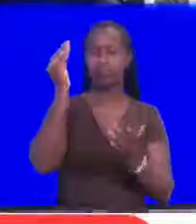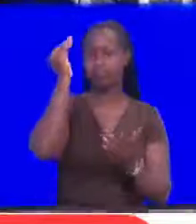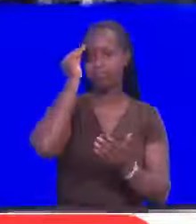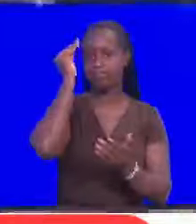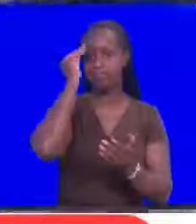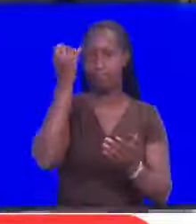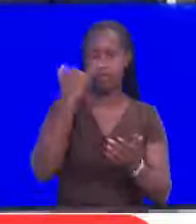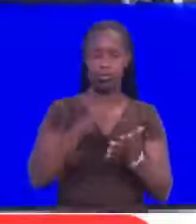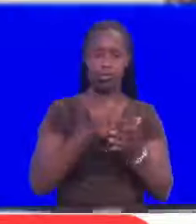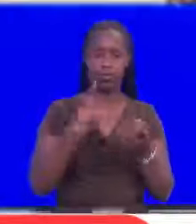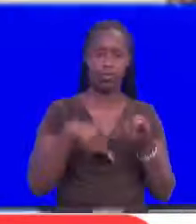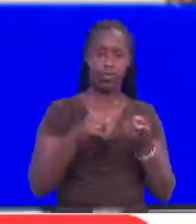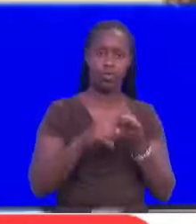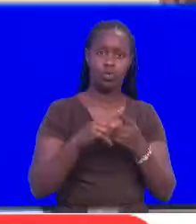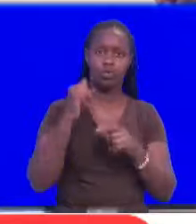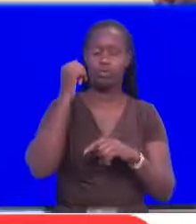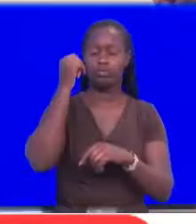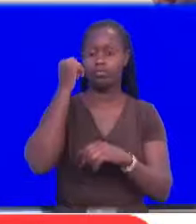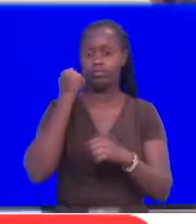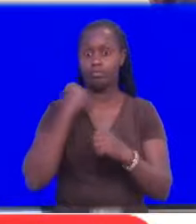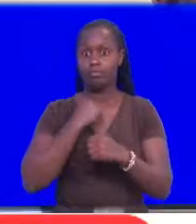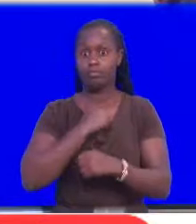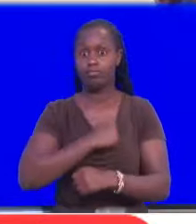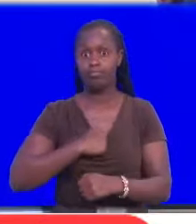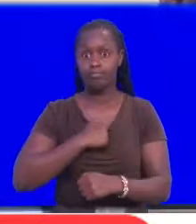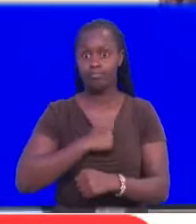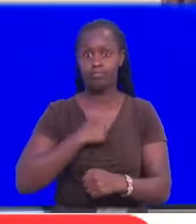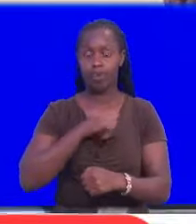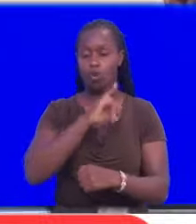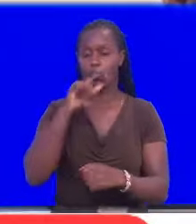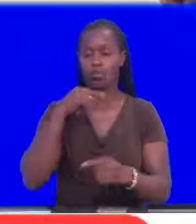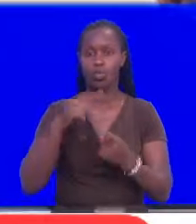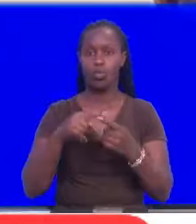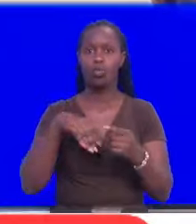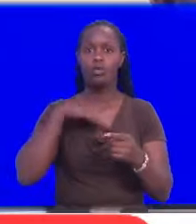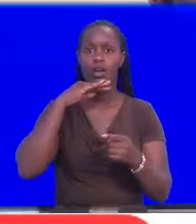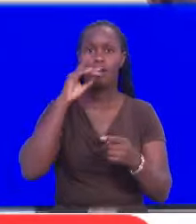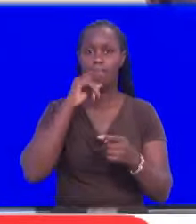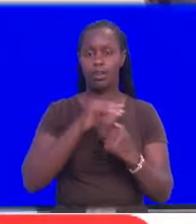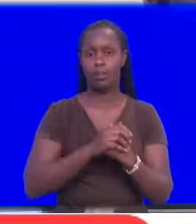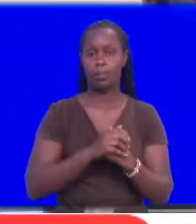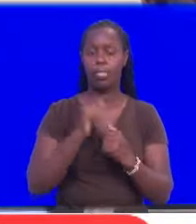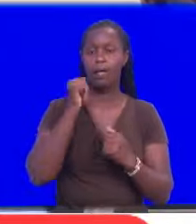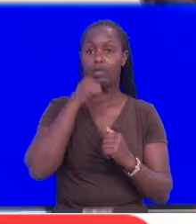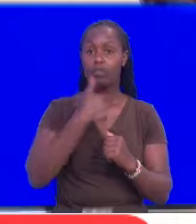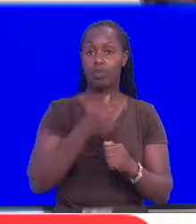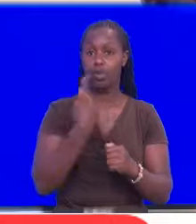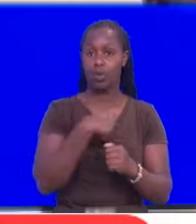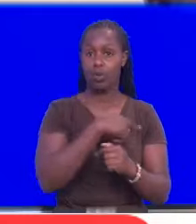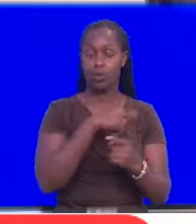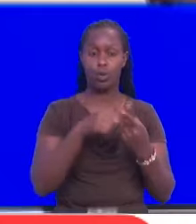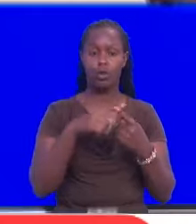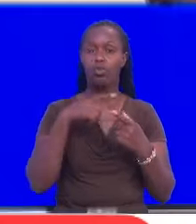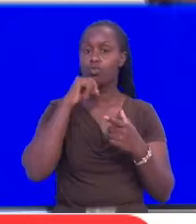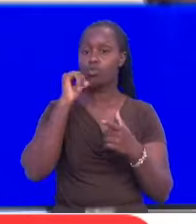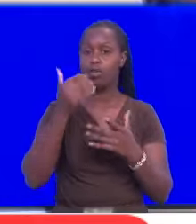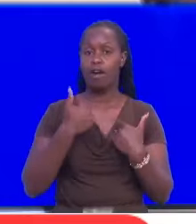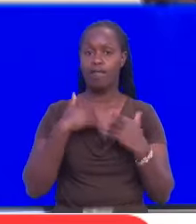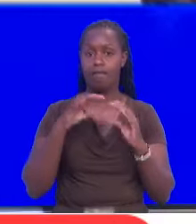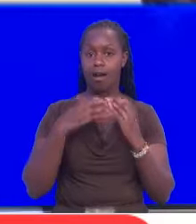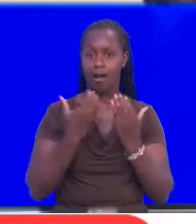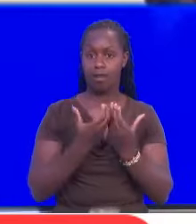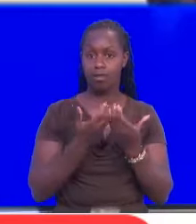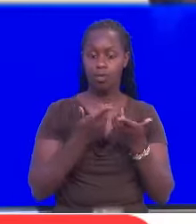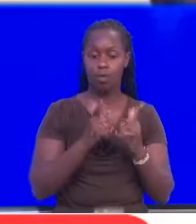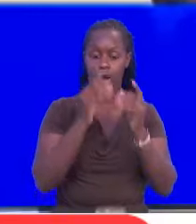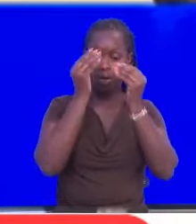wanafunzi waliofariki dunia. Tomorrow all classes have been cancelled to give room for the students to mourn and